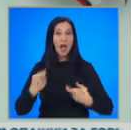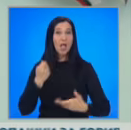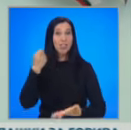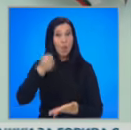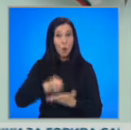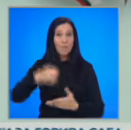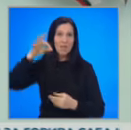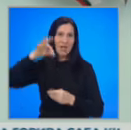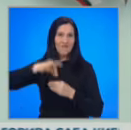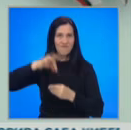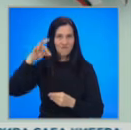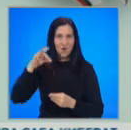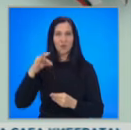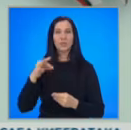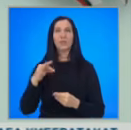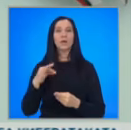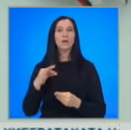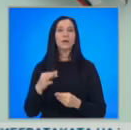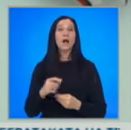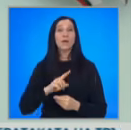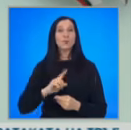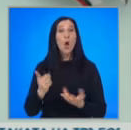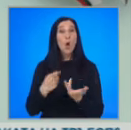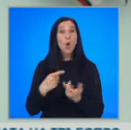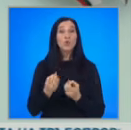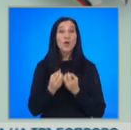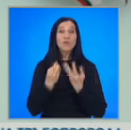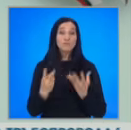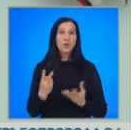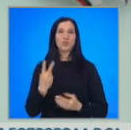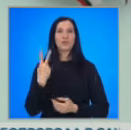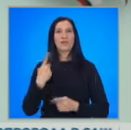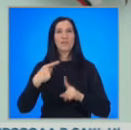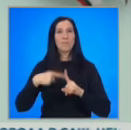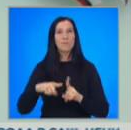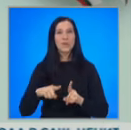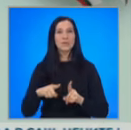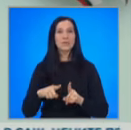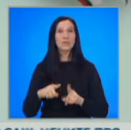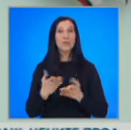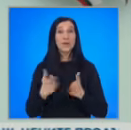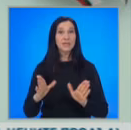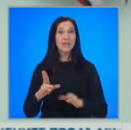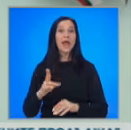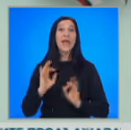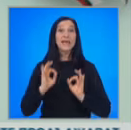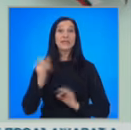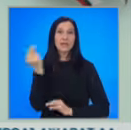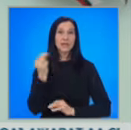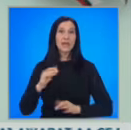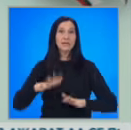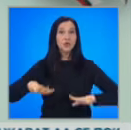купения вод. Да разкрие, доколкото е възможно за 2 месеца, истинската картина за състоянието на държавата.